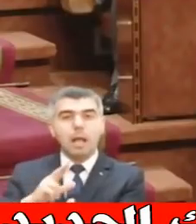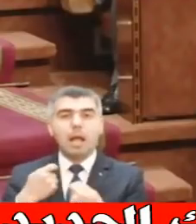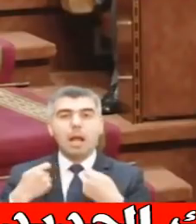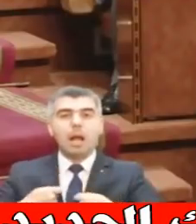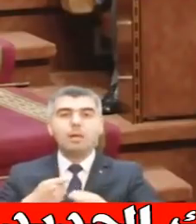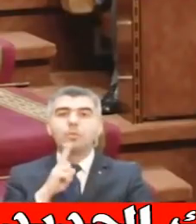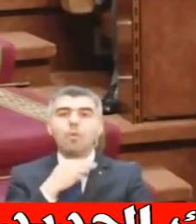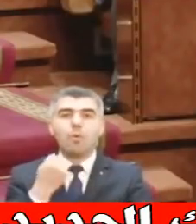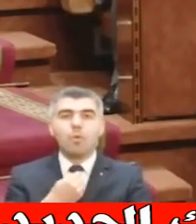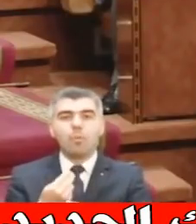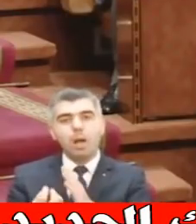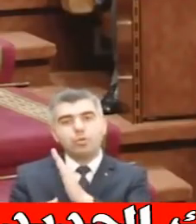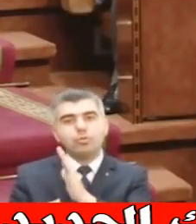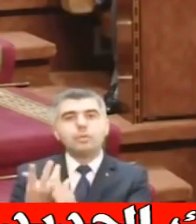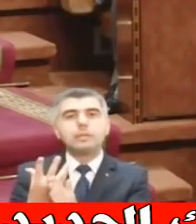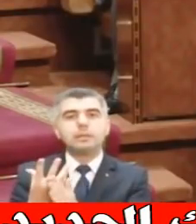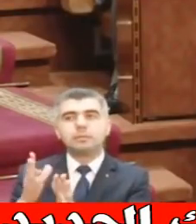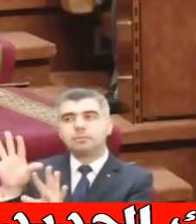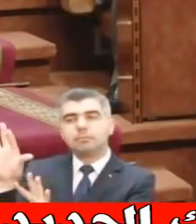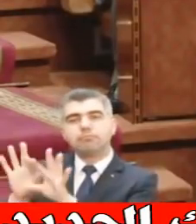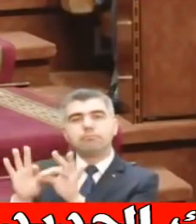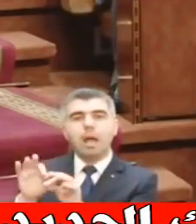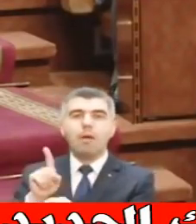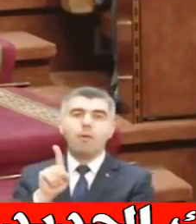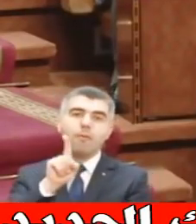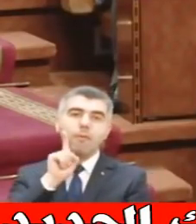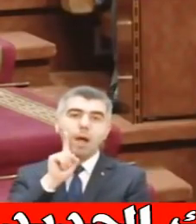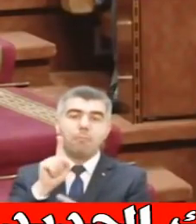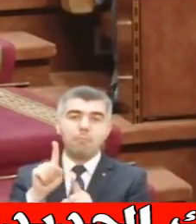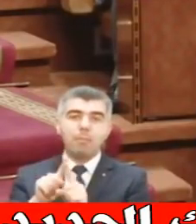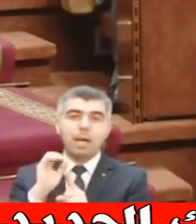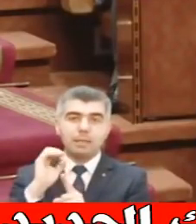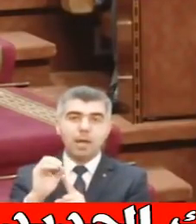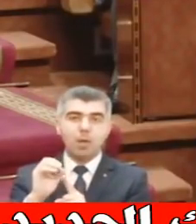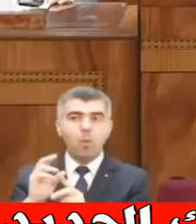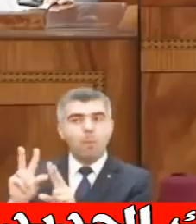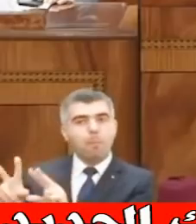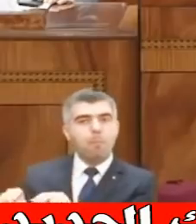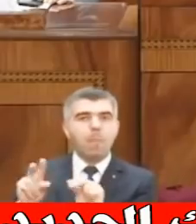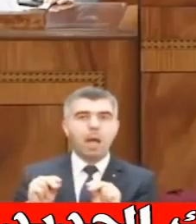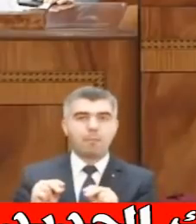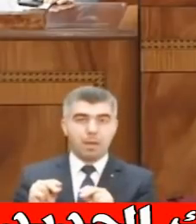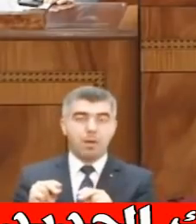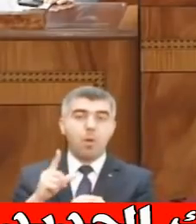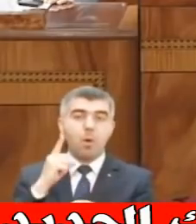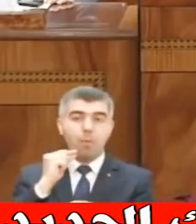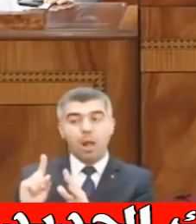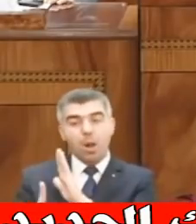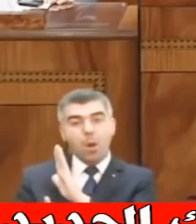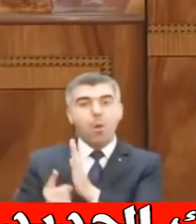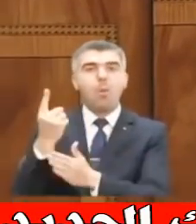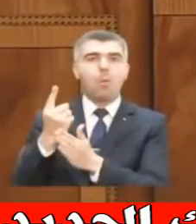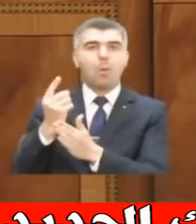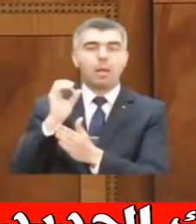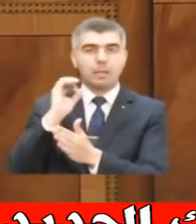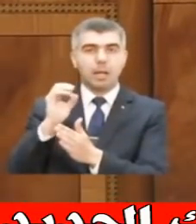الفنان ينتظر رعاية ووضعا اعتباريا لعطائه وإبداعه، خصوصا عندما تنطفئ الأضواء ويعيش خريف